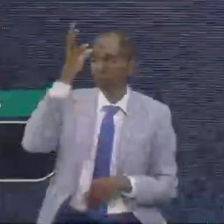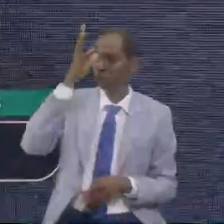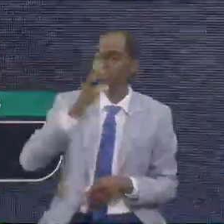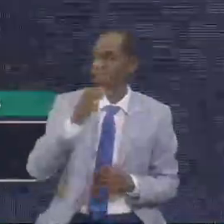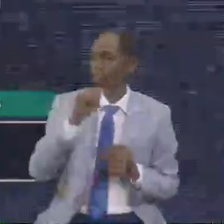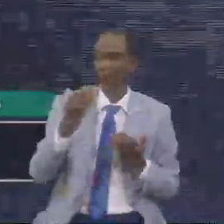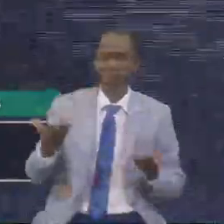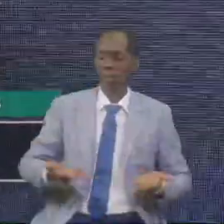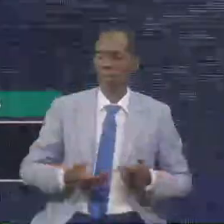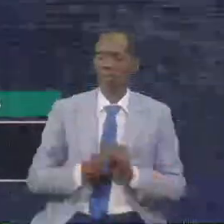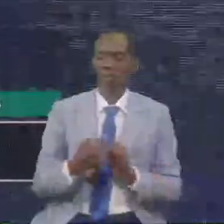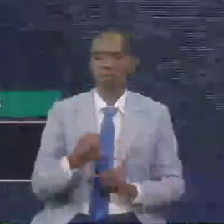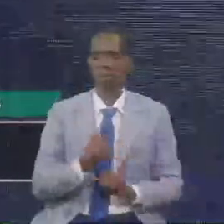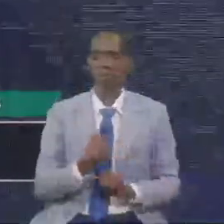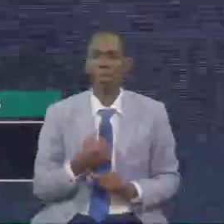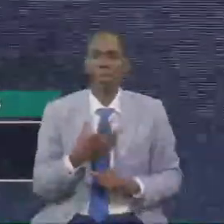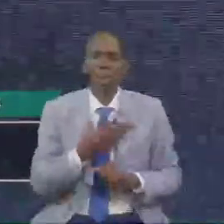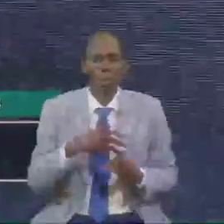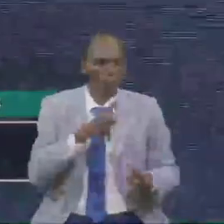Mon père, ma mère ne sont pas là.